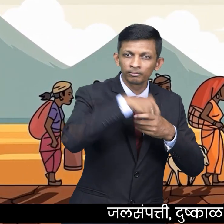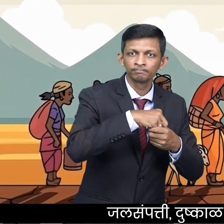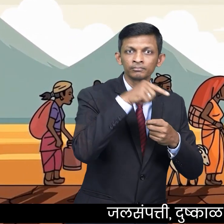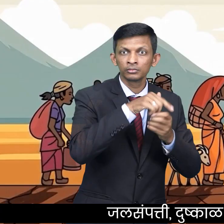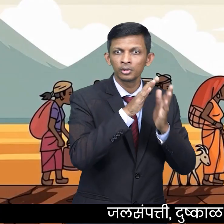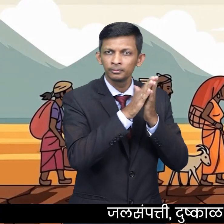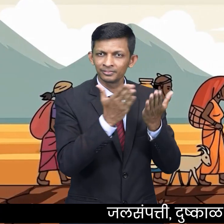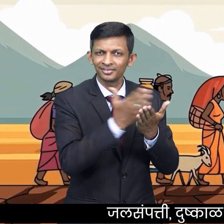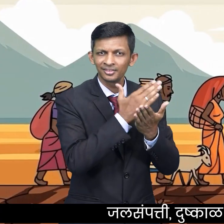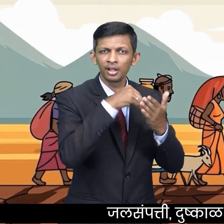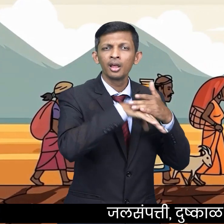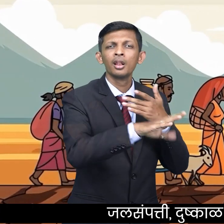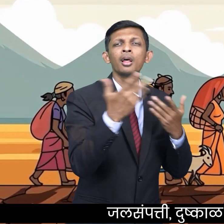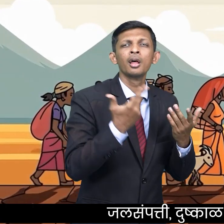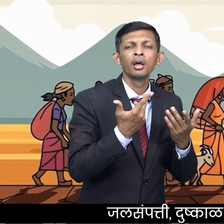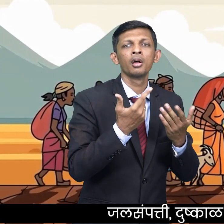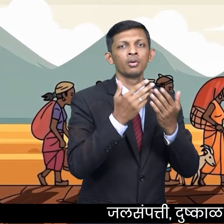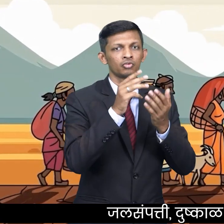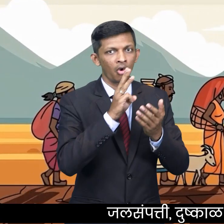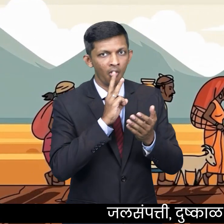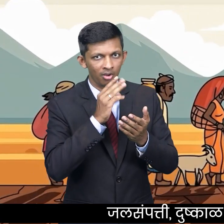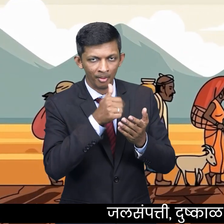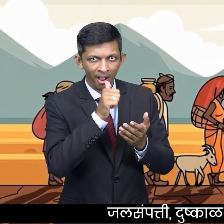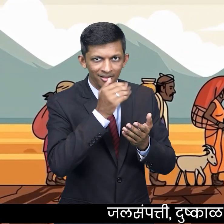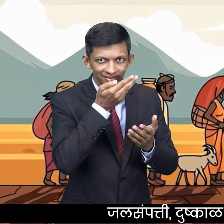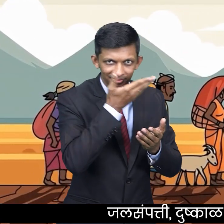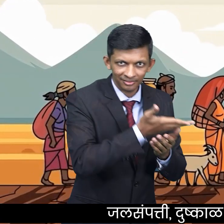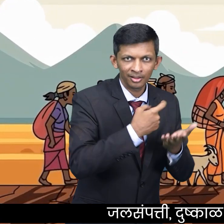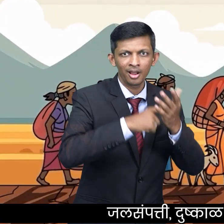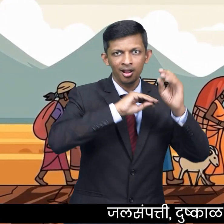जलसंपत्ती, दुष्काळ आणि पूर यावरील आपला धडा येथे संपतो.